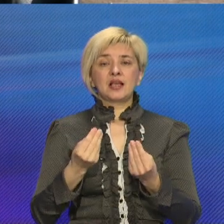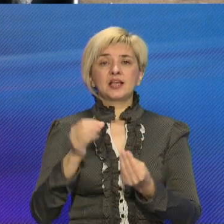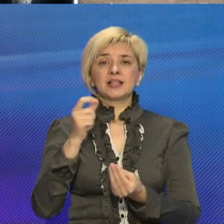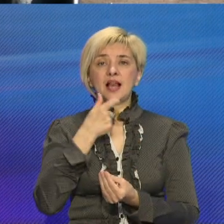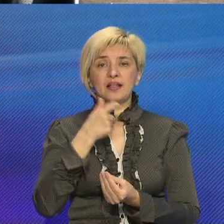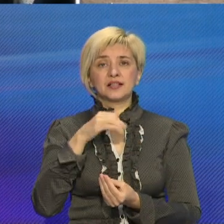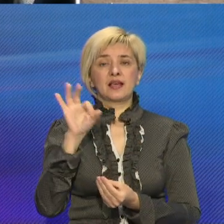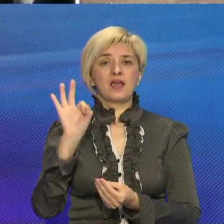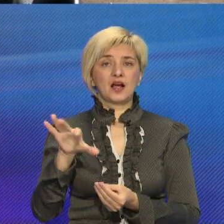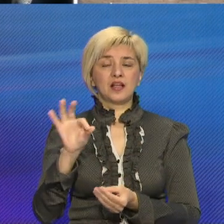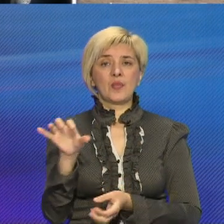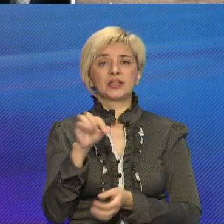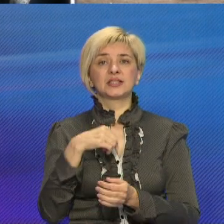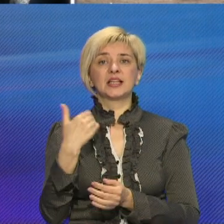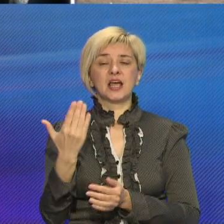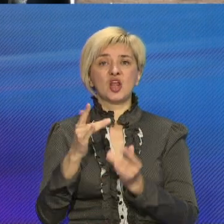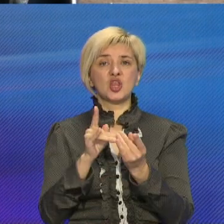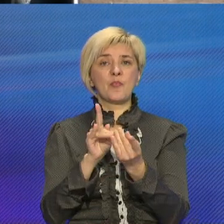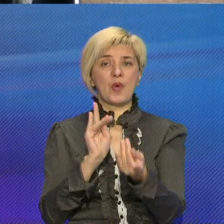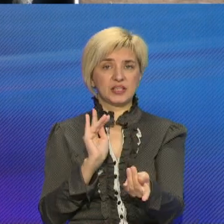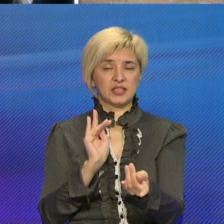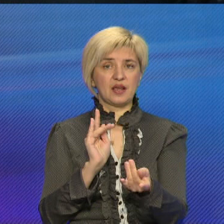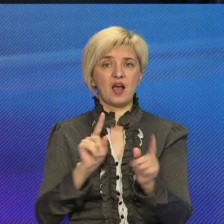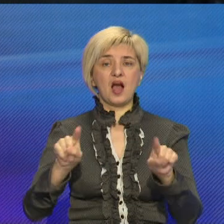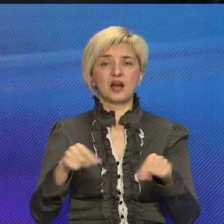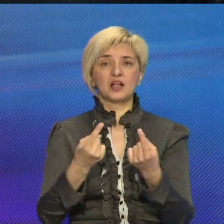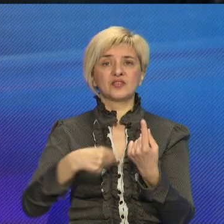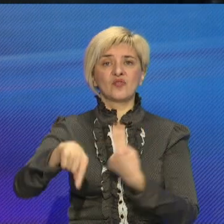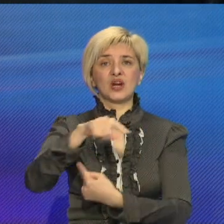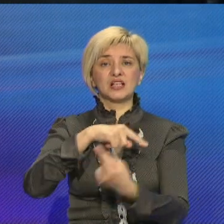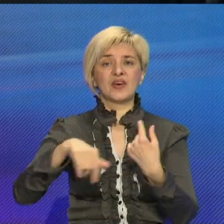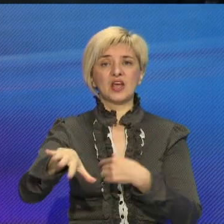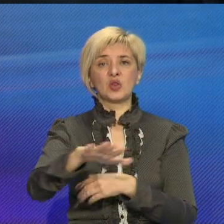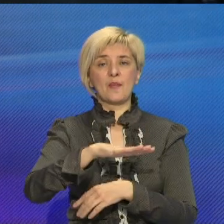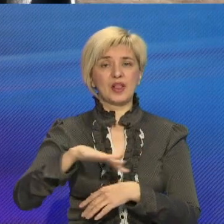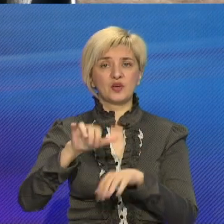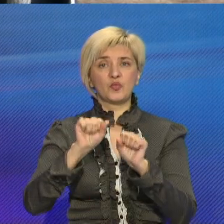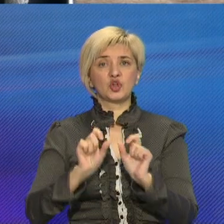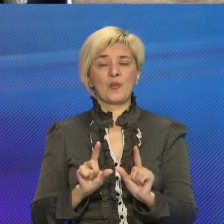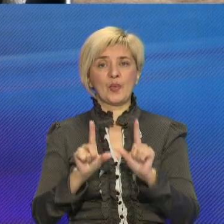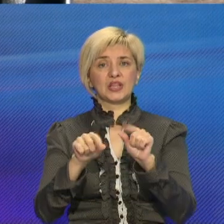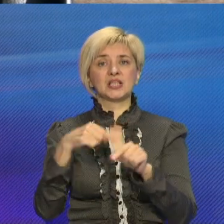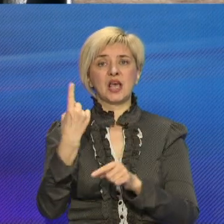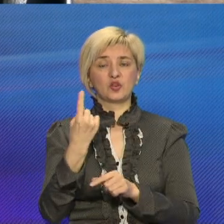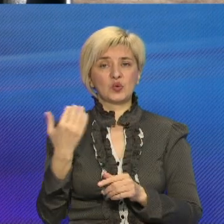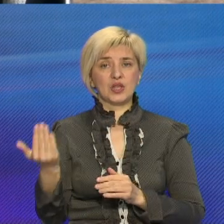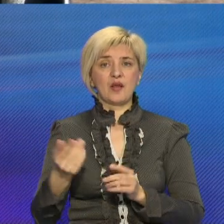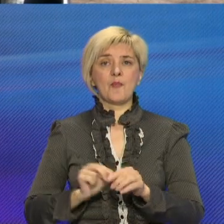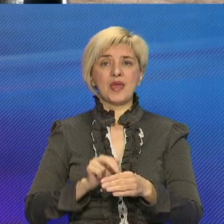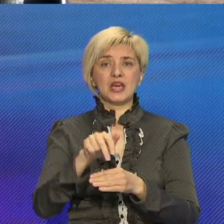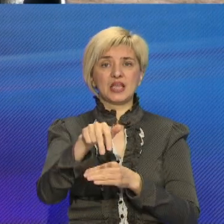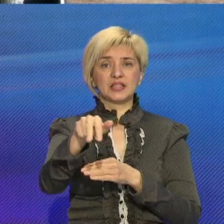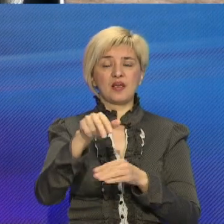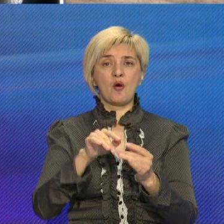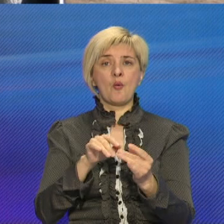стороны нового моста организованы разворотные площадки. Можно подъехать с одной стороны, перейти мост по